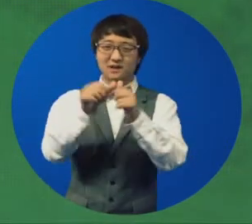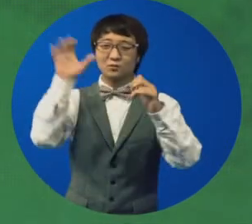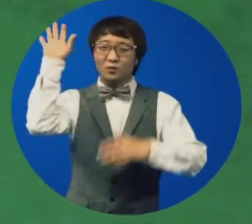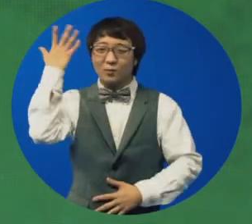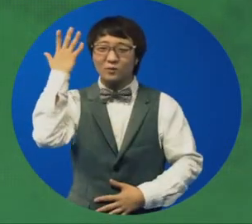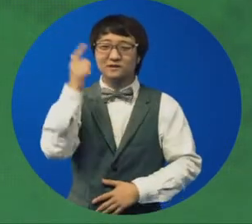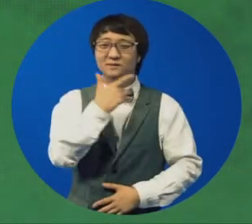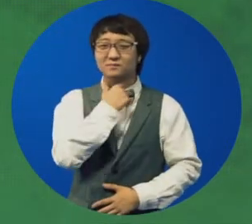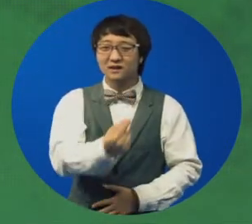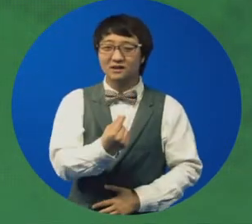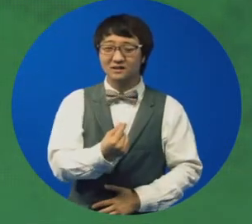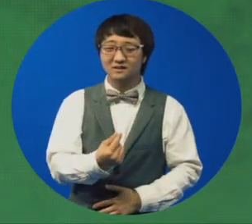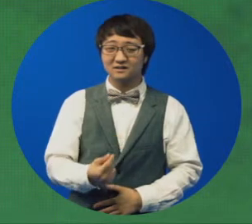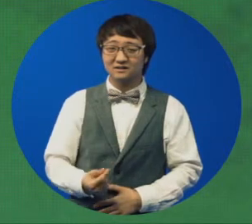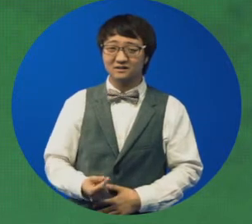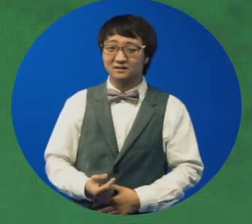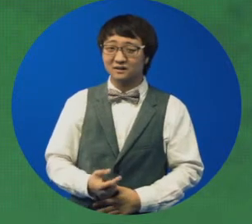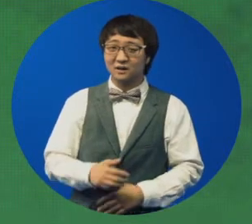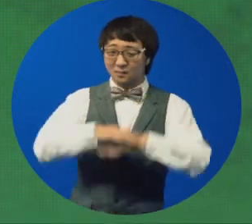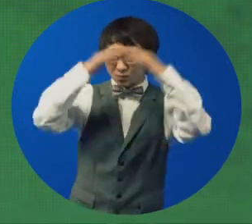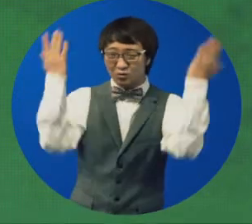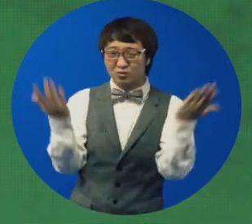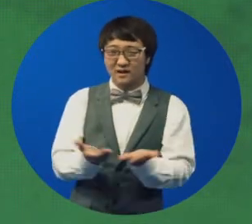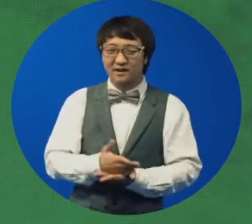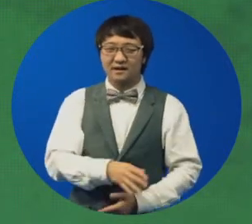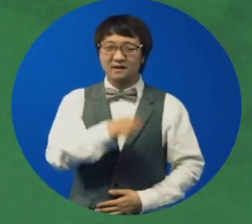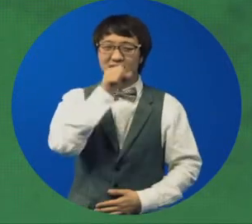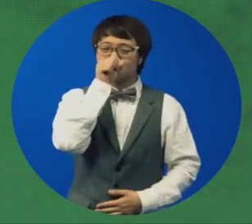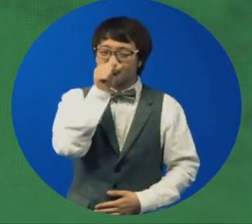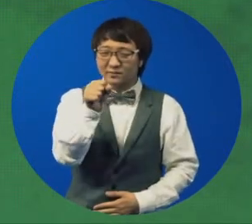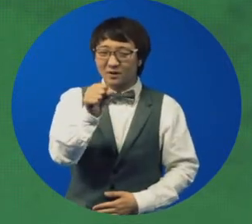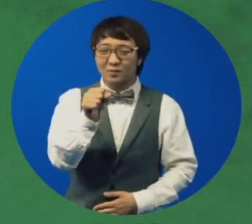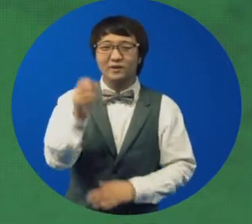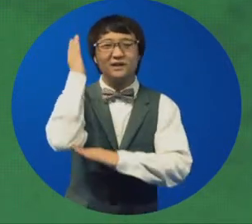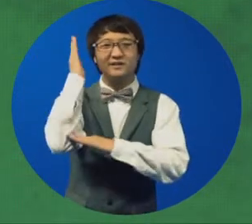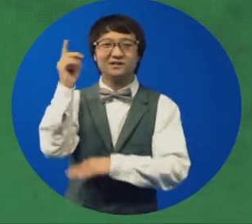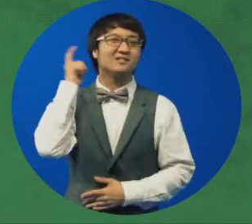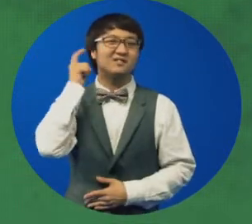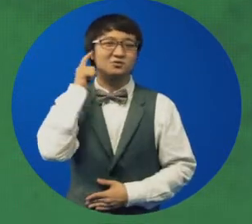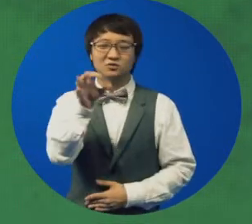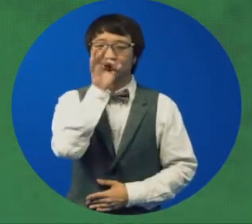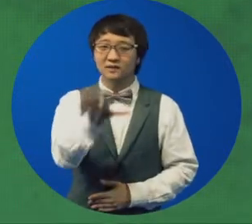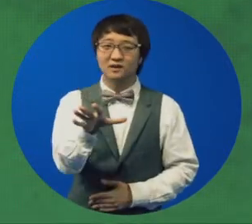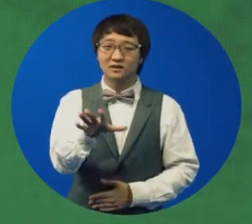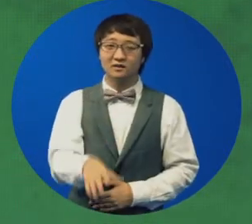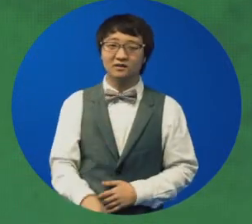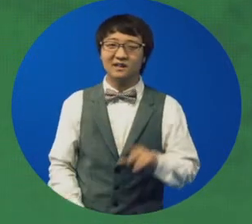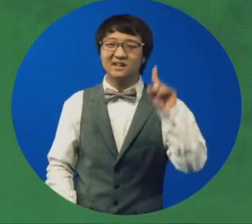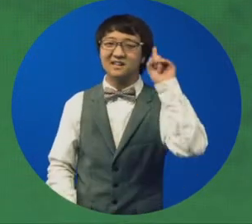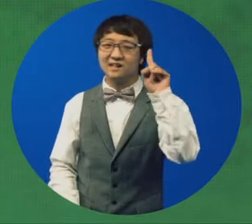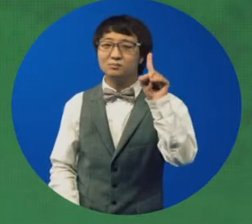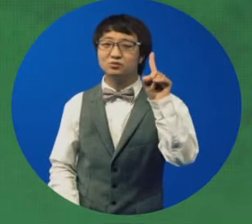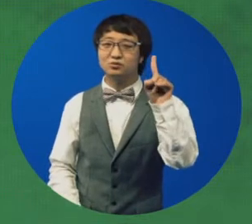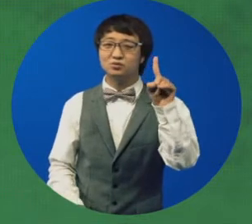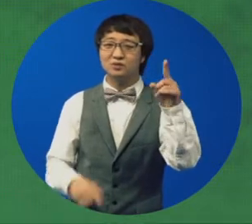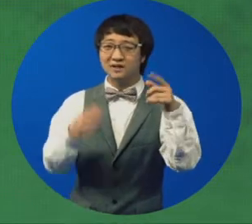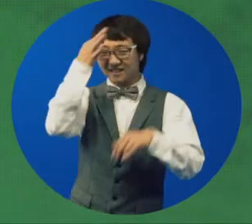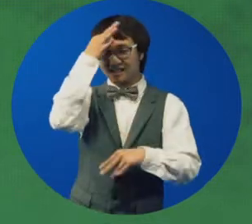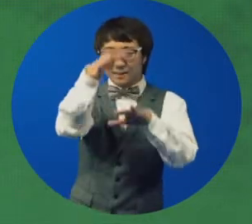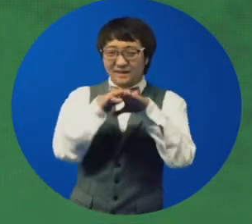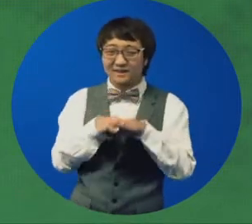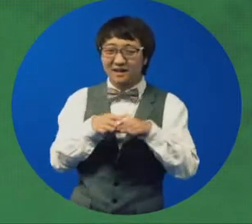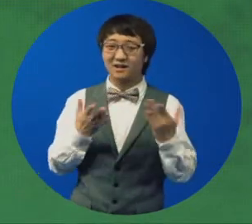모든 사람에게 착한 이야기를 들을 수 없는 운명입니다. 저는 일부 예배 때 우리 부목사님들이